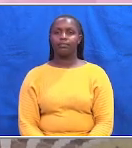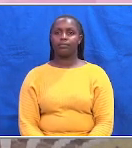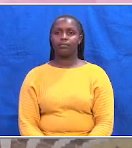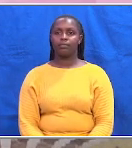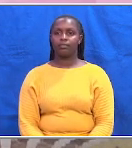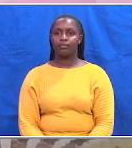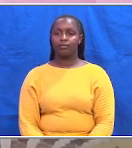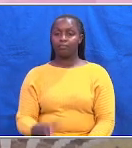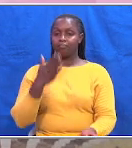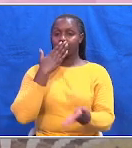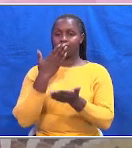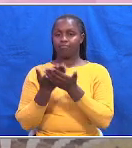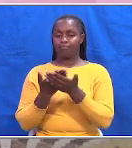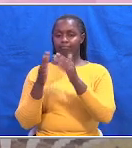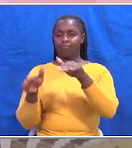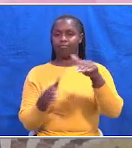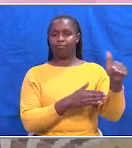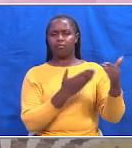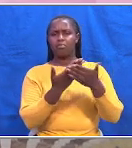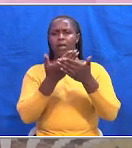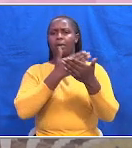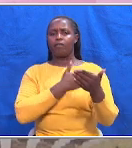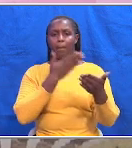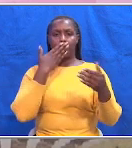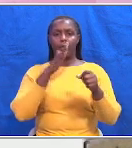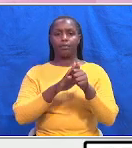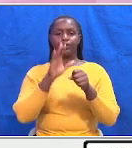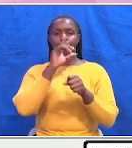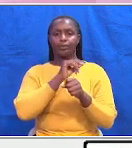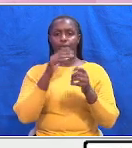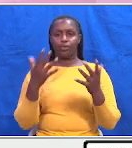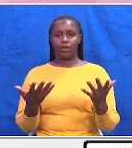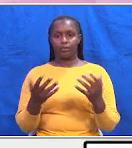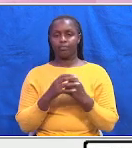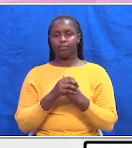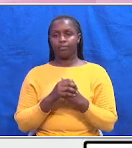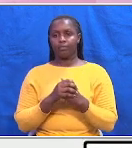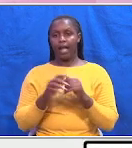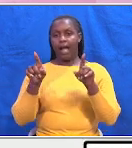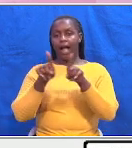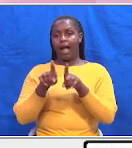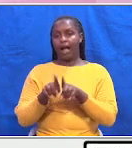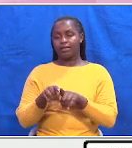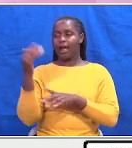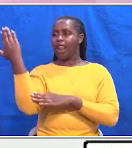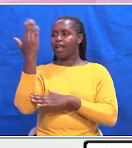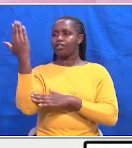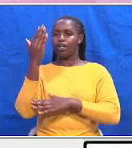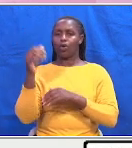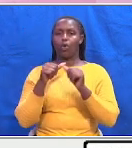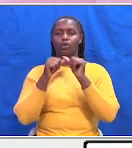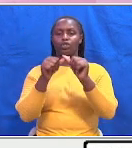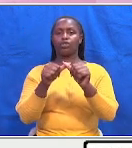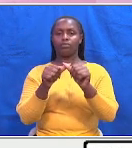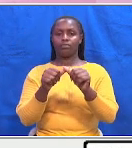Na mtazamaji mpendwa, taarifa ambayo nilikuwa nimekuahidi iko tayari. Huku masomo katika vyuo vikuu vya umma yakiendelea kulemazwa kwa